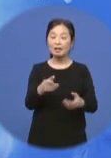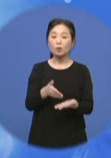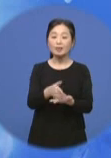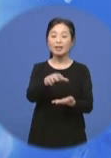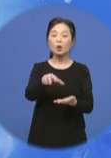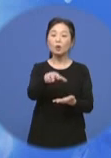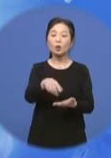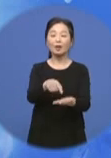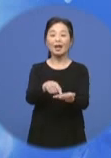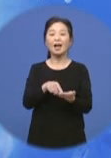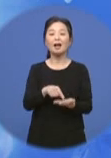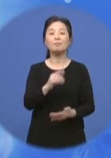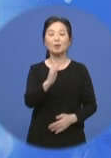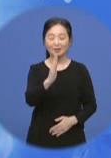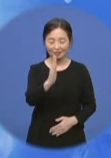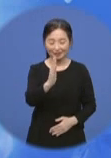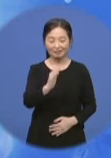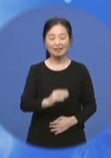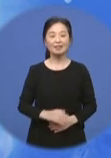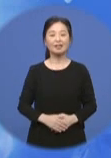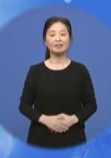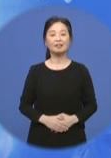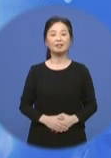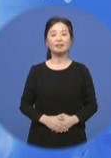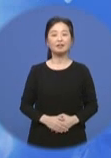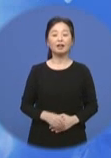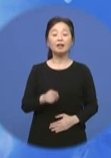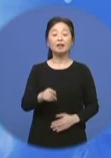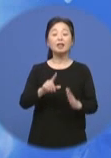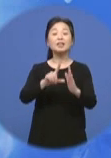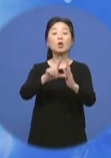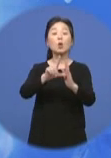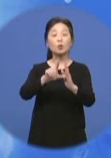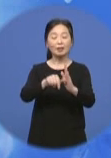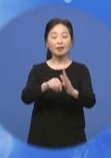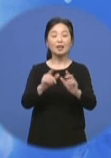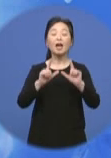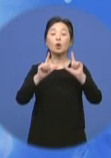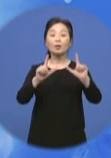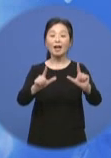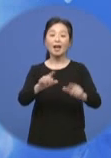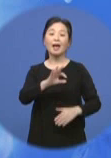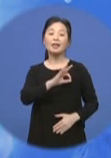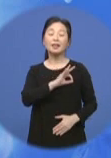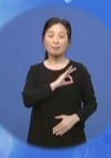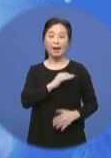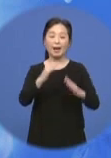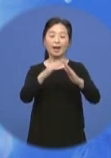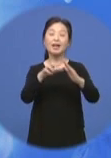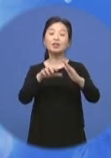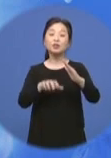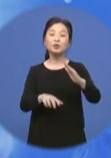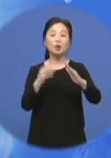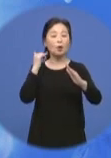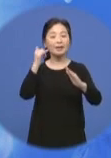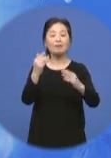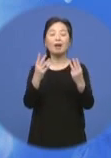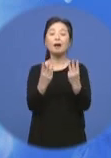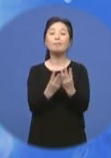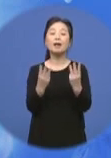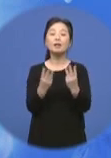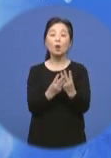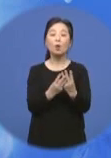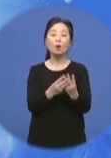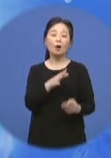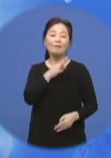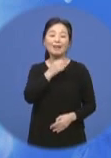からお申し込みください。応募の際はクイズの答え、お名前、住所、電話番号、年齢